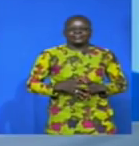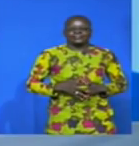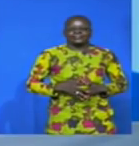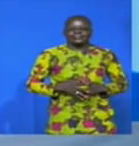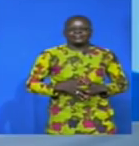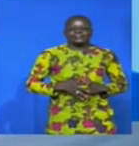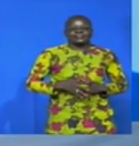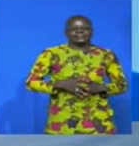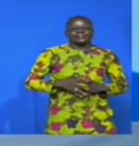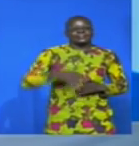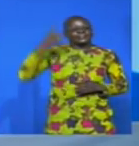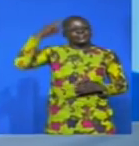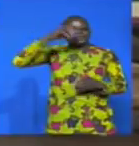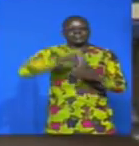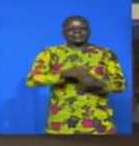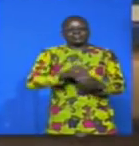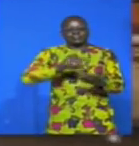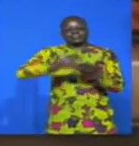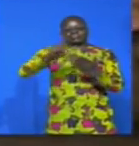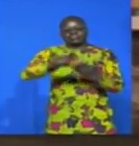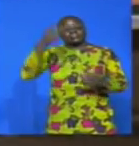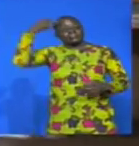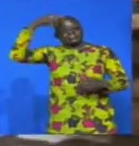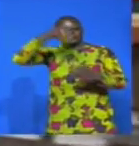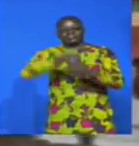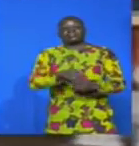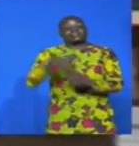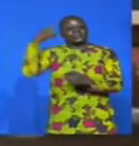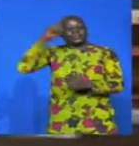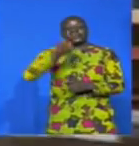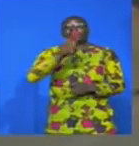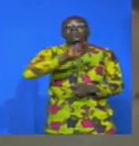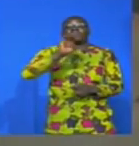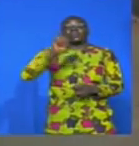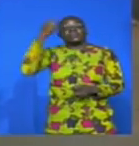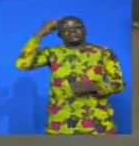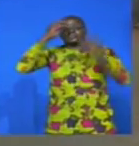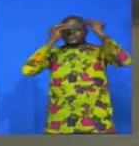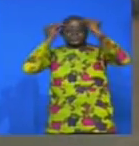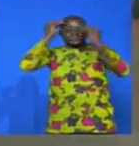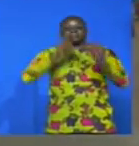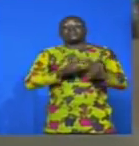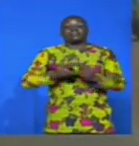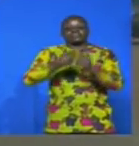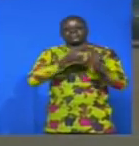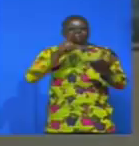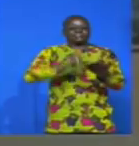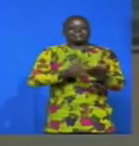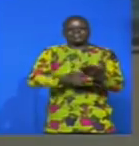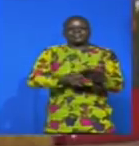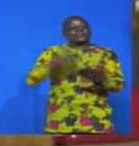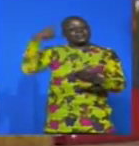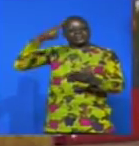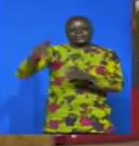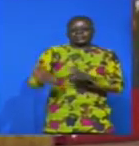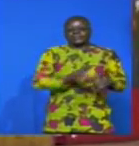La saine et loyale concurrence au sein de l'UEMOA, souci principal de l'Union, qui discute d'un document qui va